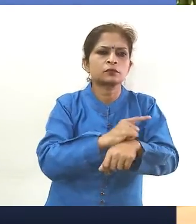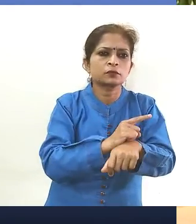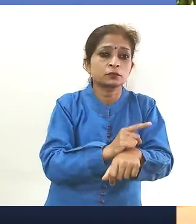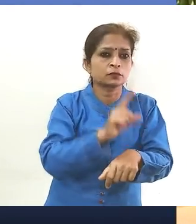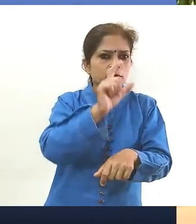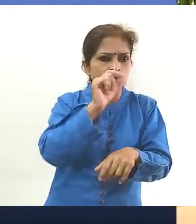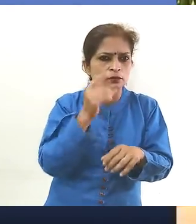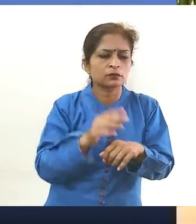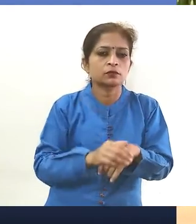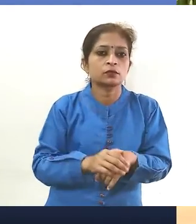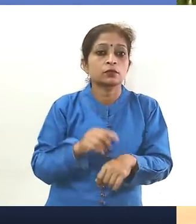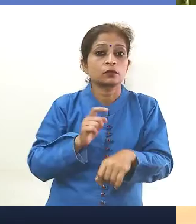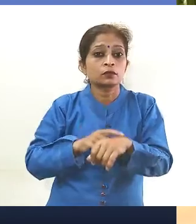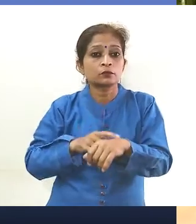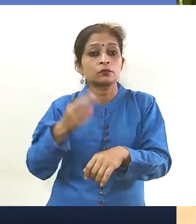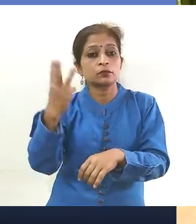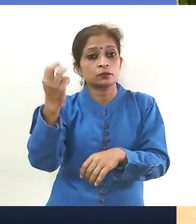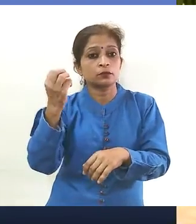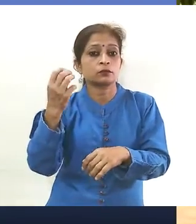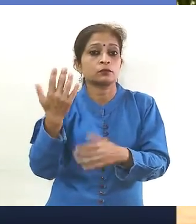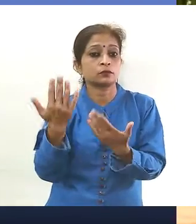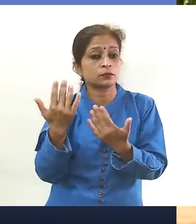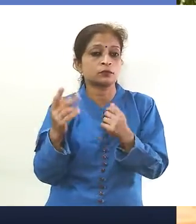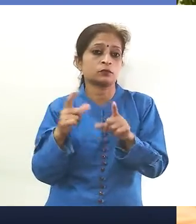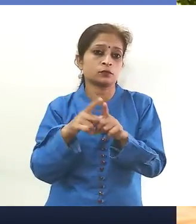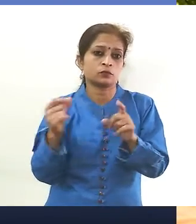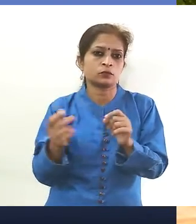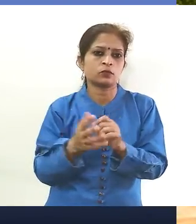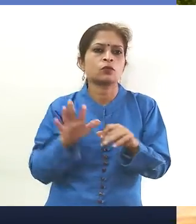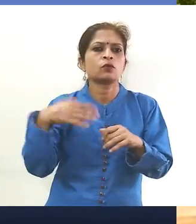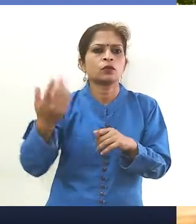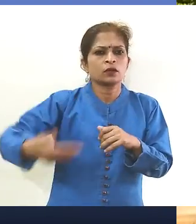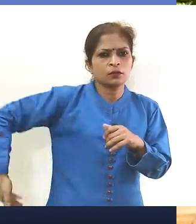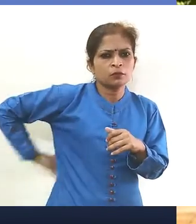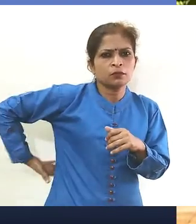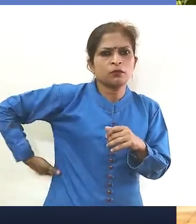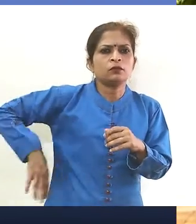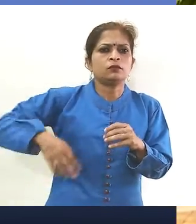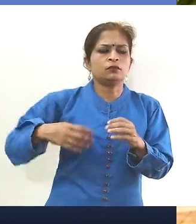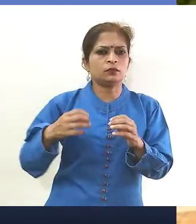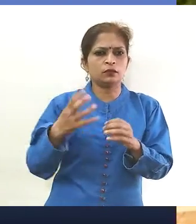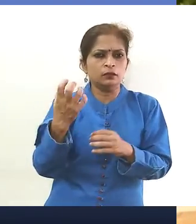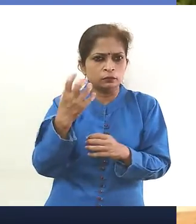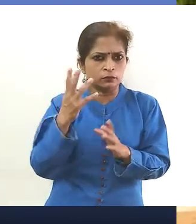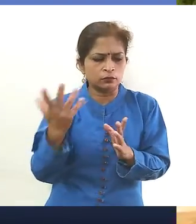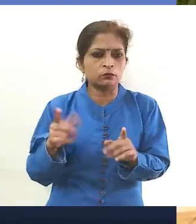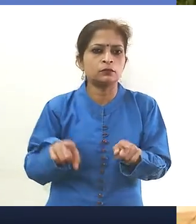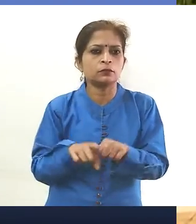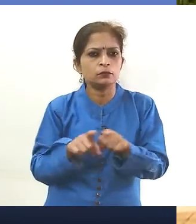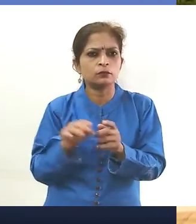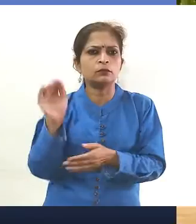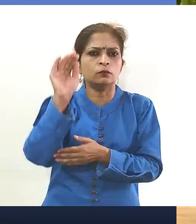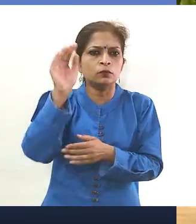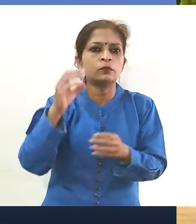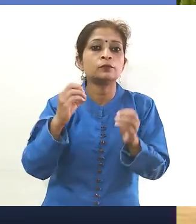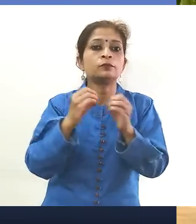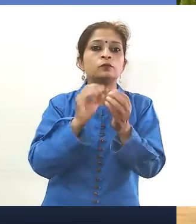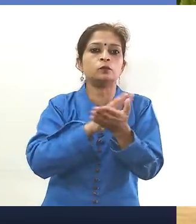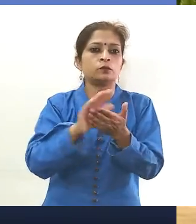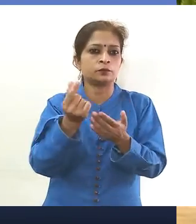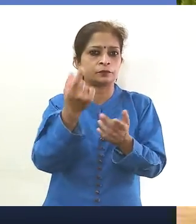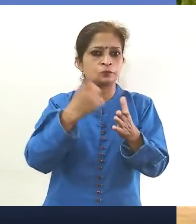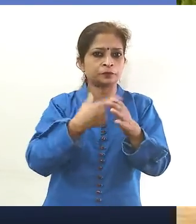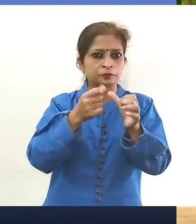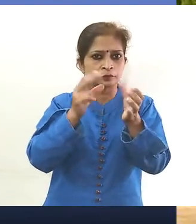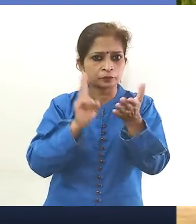करके आधा मिनट तक कर सकते हैं। फिर कमर दर्द के लिए बहुत अच्छे आसन हैं ये भुजंगासन। वेट के लिए होता है, जब 25-50-100 बार तक करते